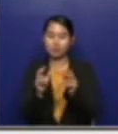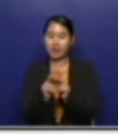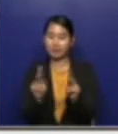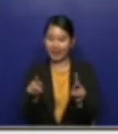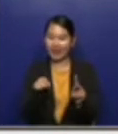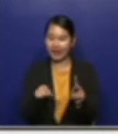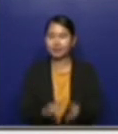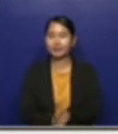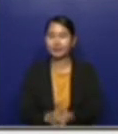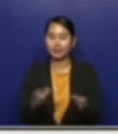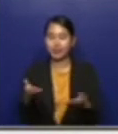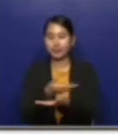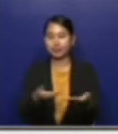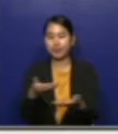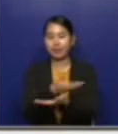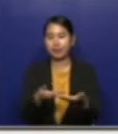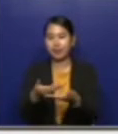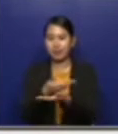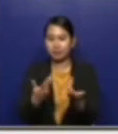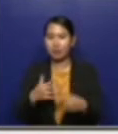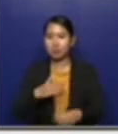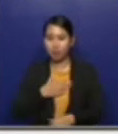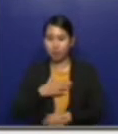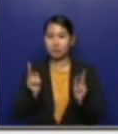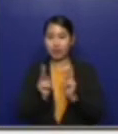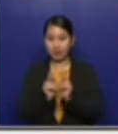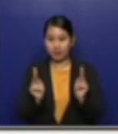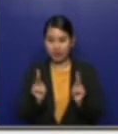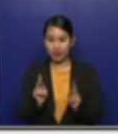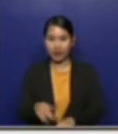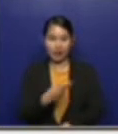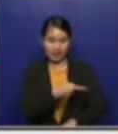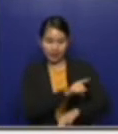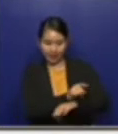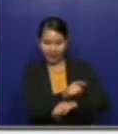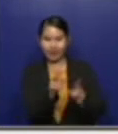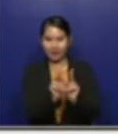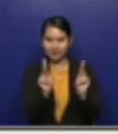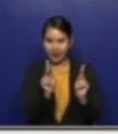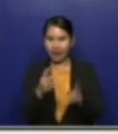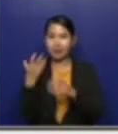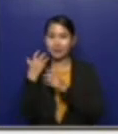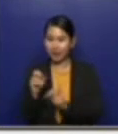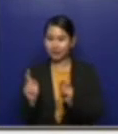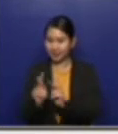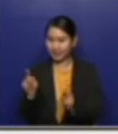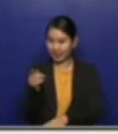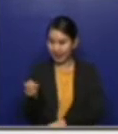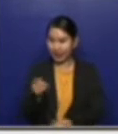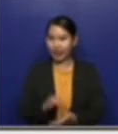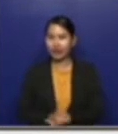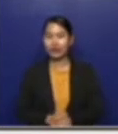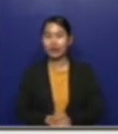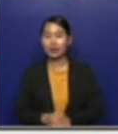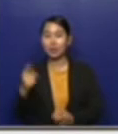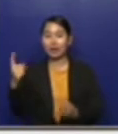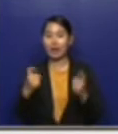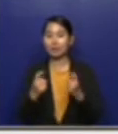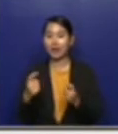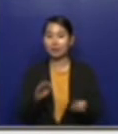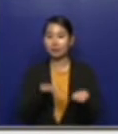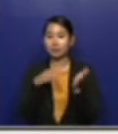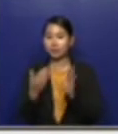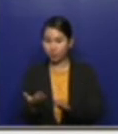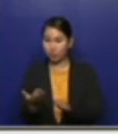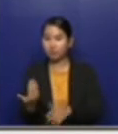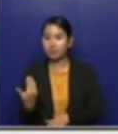าฟังกันในกรรมาธิการผมเป็นกรรมาธิการท่านประธานเป็นกรรมาธิการประชาธิปัตย์เป็นกรรมาธิการถามว่าถ้าเขาถามว่าจะยุบสภาให้ผม